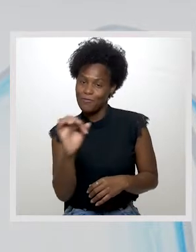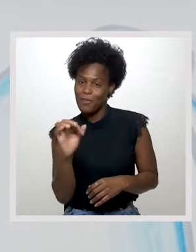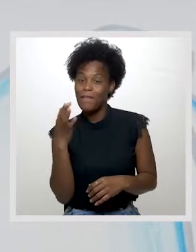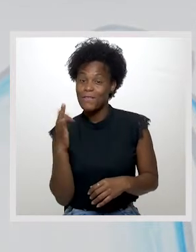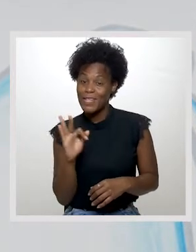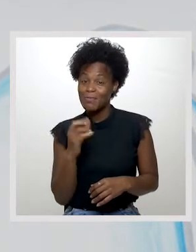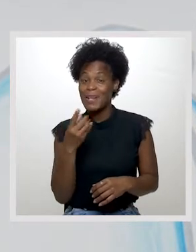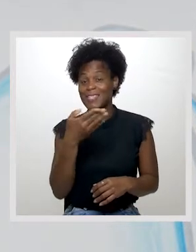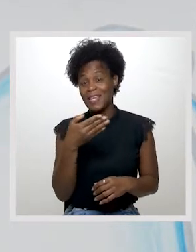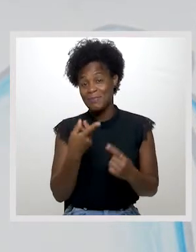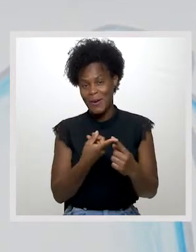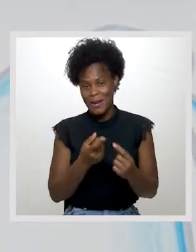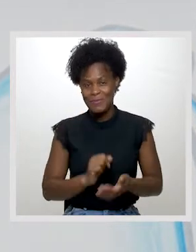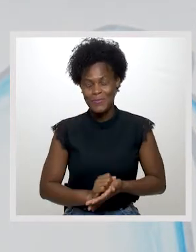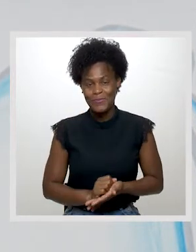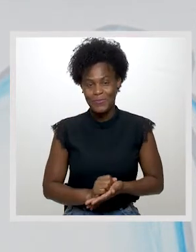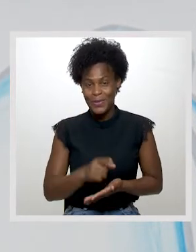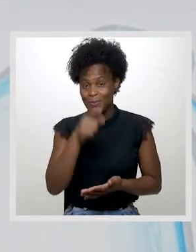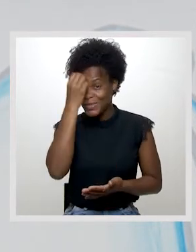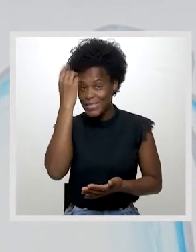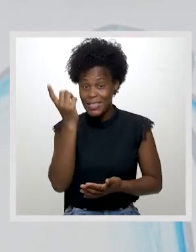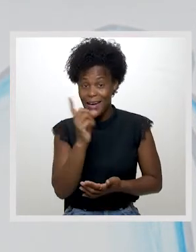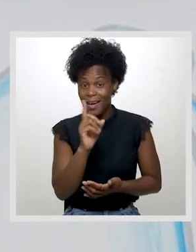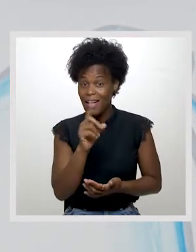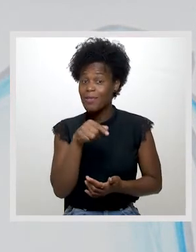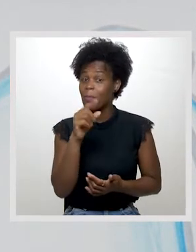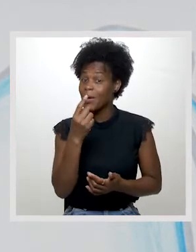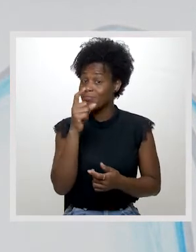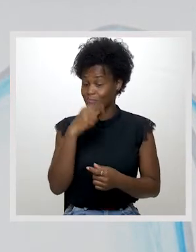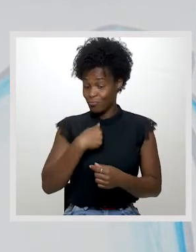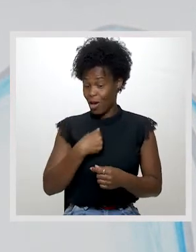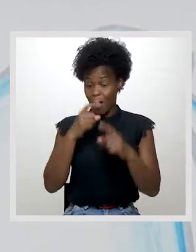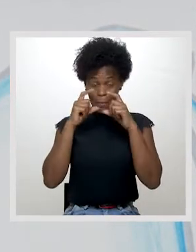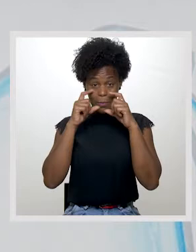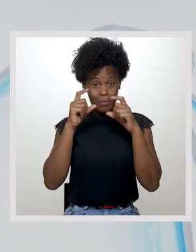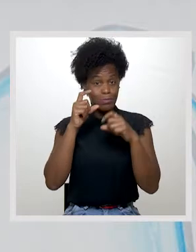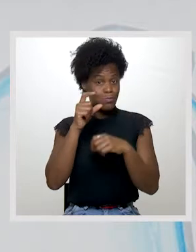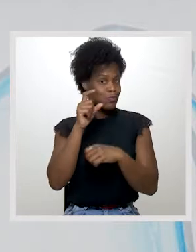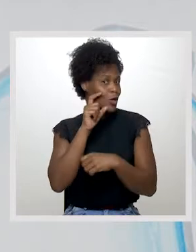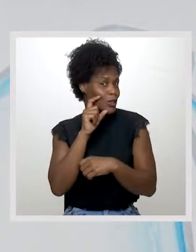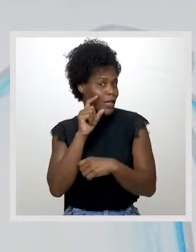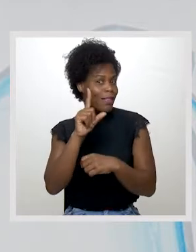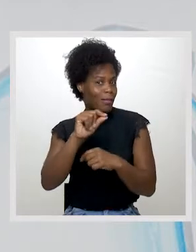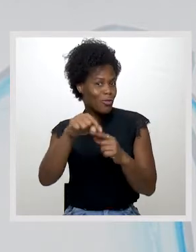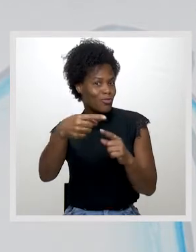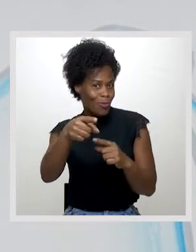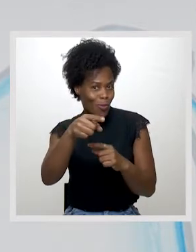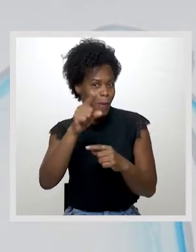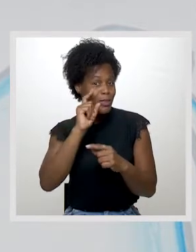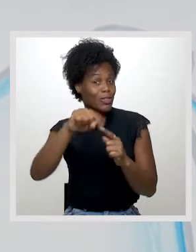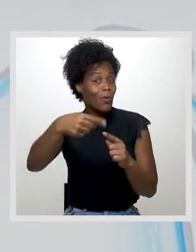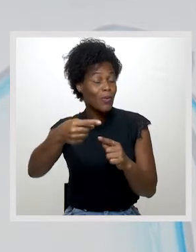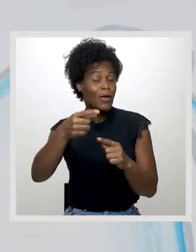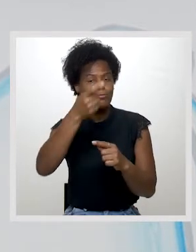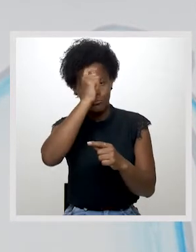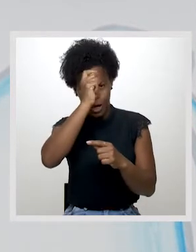de français pour la 7e année. N'oubliez pas que pour se protéger et protéger les autres, il faut bien